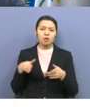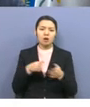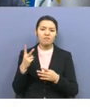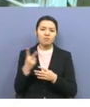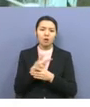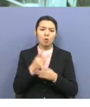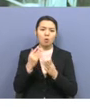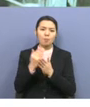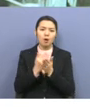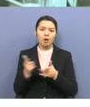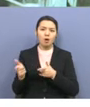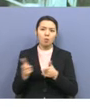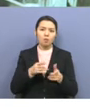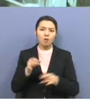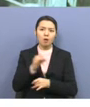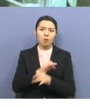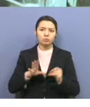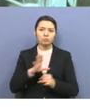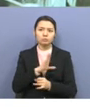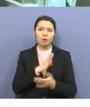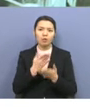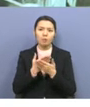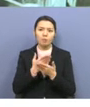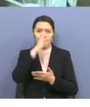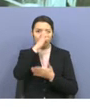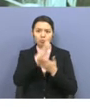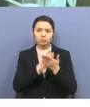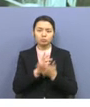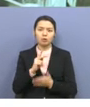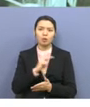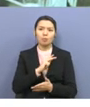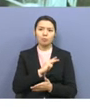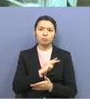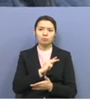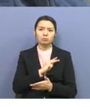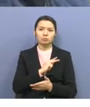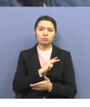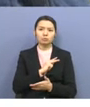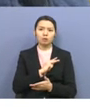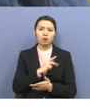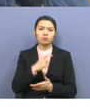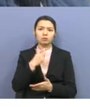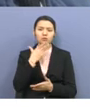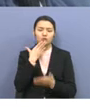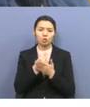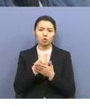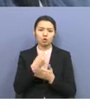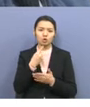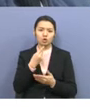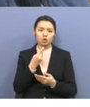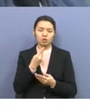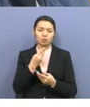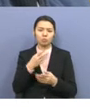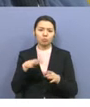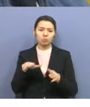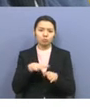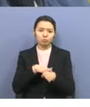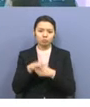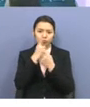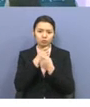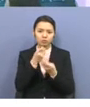әзірлеу мәселелері талқыға салынды. Мәселе мемлекеттік қызметшілердің кірісі мен шығысын жеке мүлкін көпшілік алдында мағлұматтау туралы